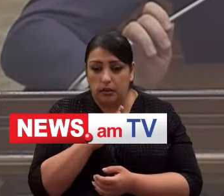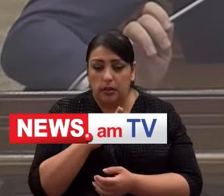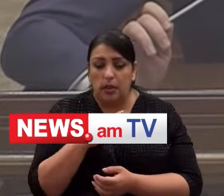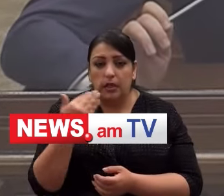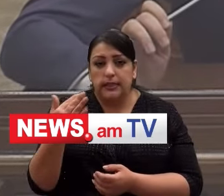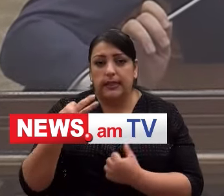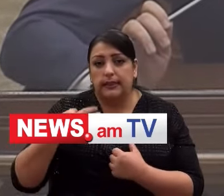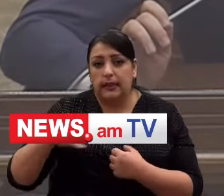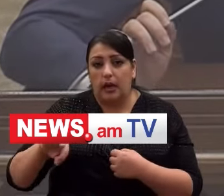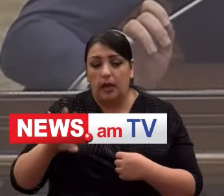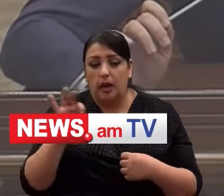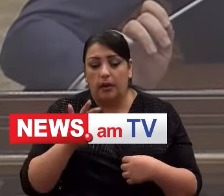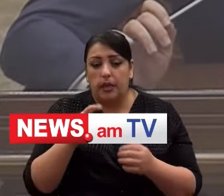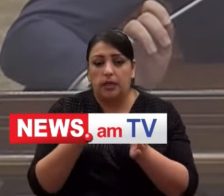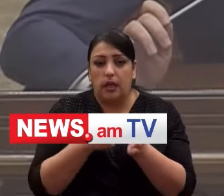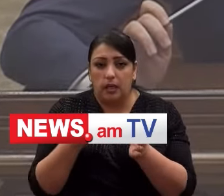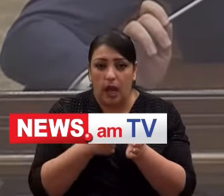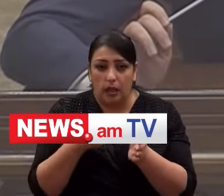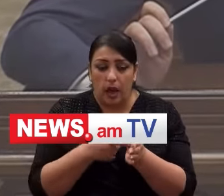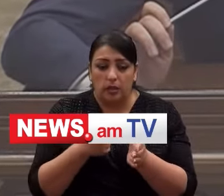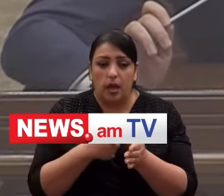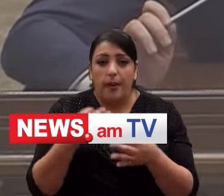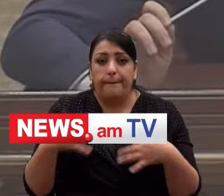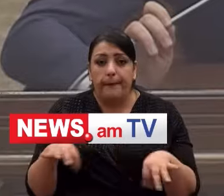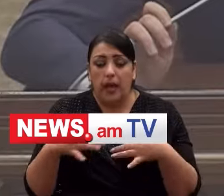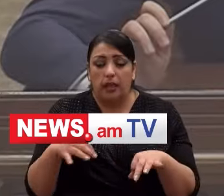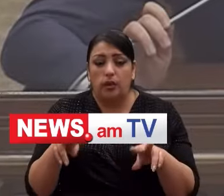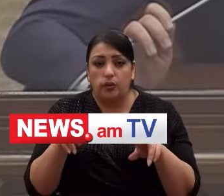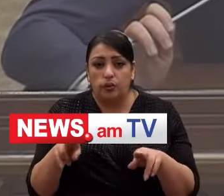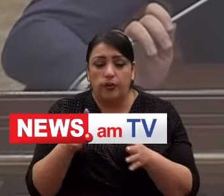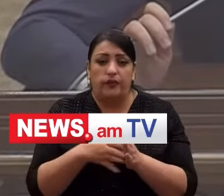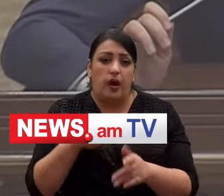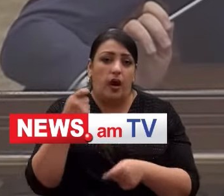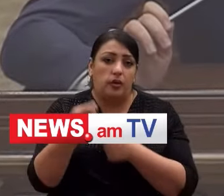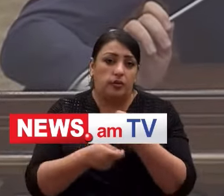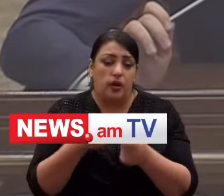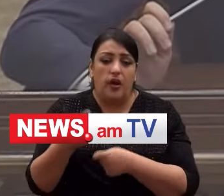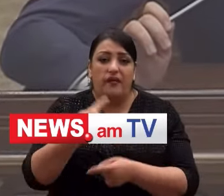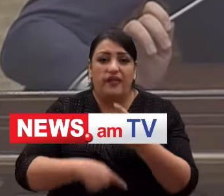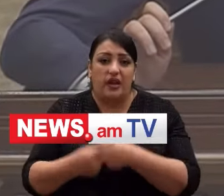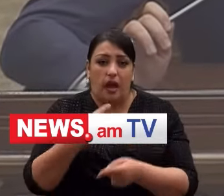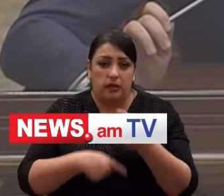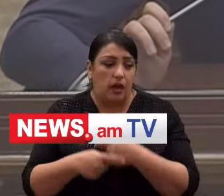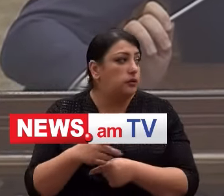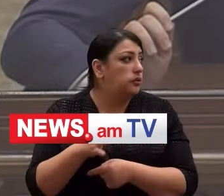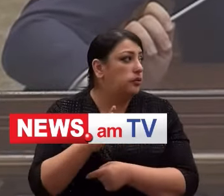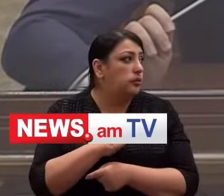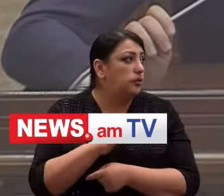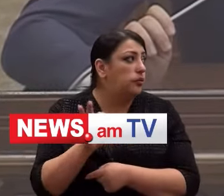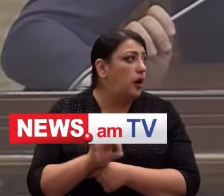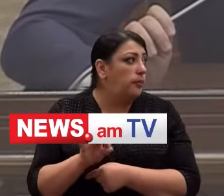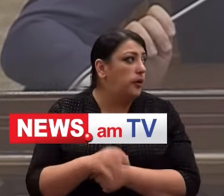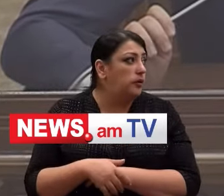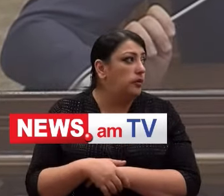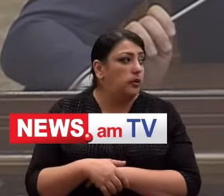հետ կապված քրեական գործով մեքենաները, հենց նույն այդպիսի վարույթներով հետ վերադարձնելու վերաբերյալ։ Ինչո՞վ է